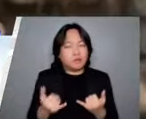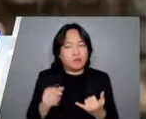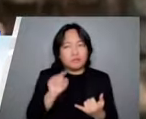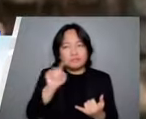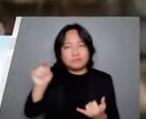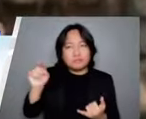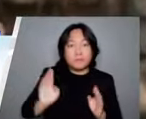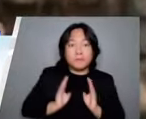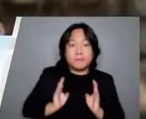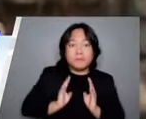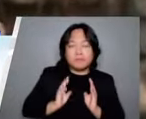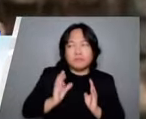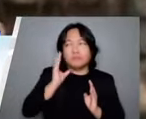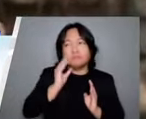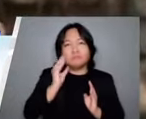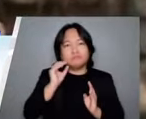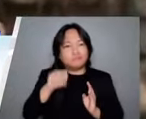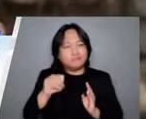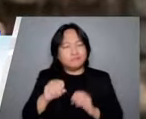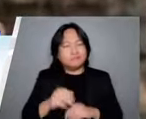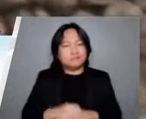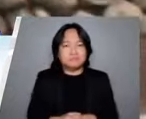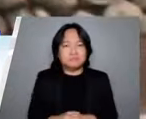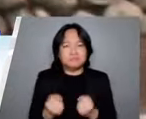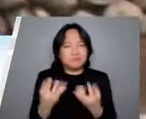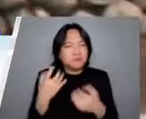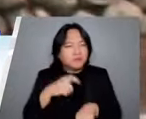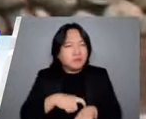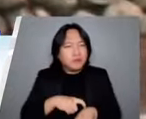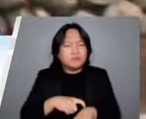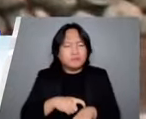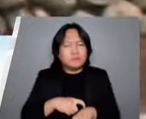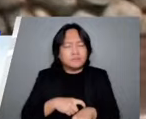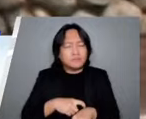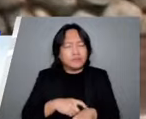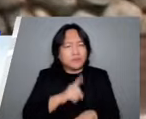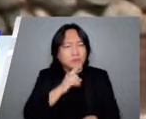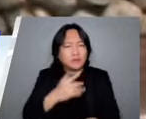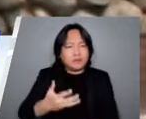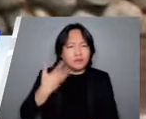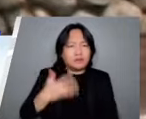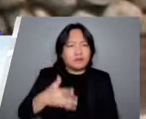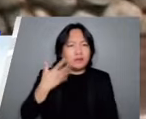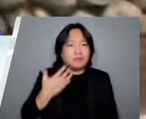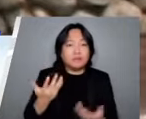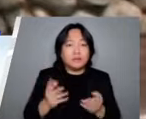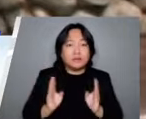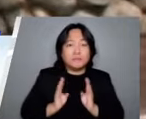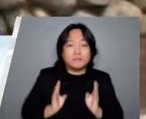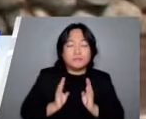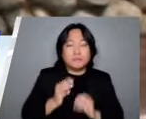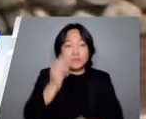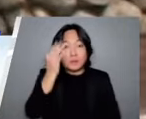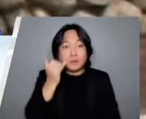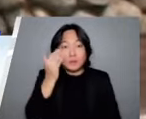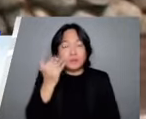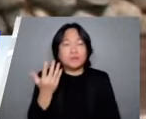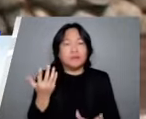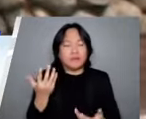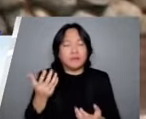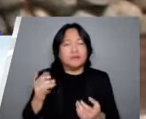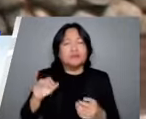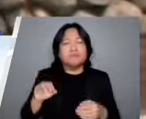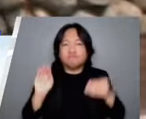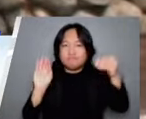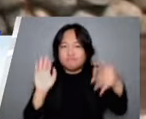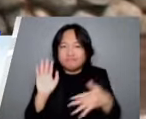araw na talagang matataas yung temperatura natin, ano. Ito yung sanhi ng mga easterlies na ating nararanasan sa ngayon, yung weather system natin. And